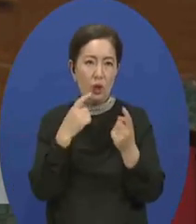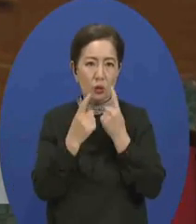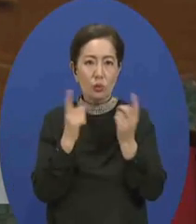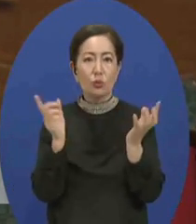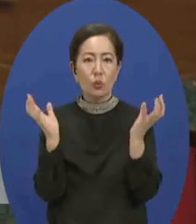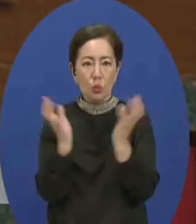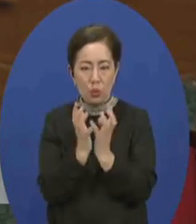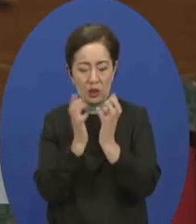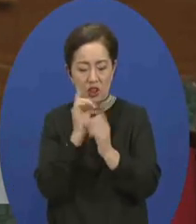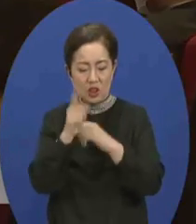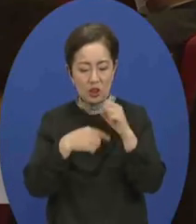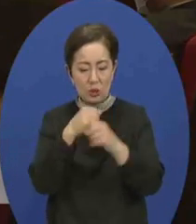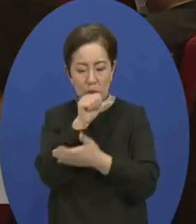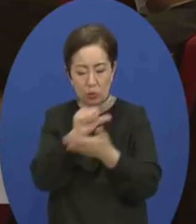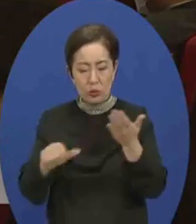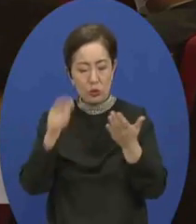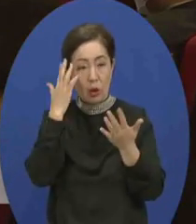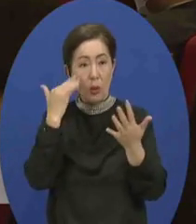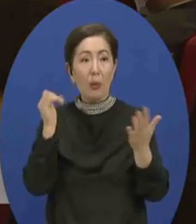байгуулж байх санаачлалыг гаргаад байна.